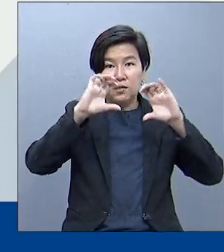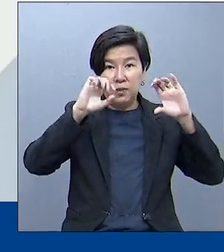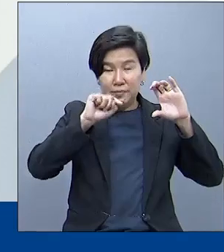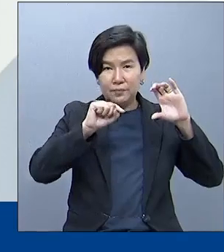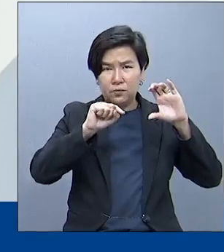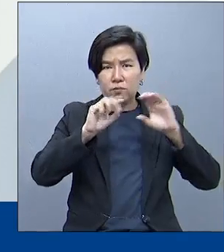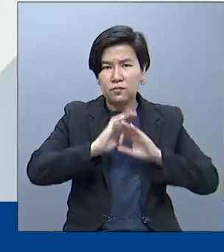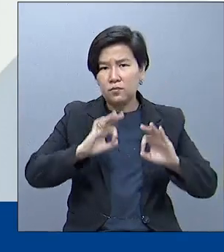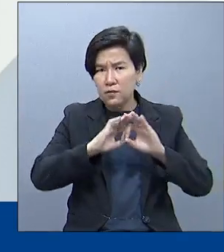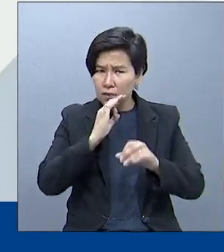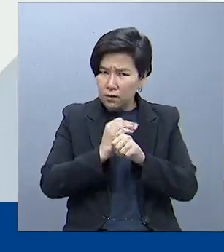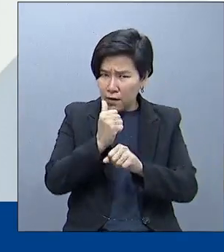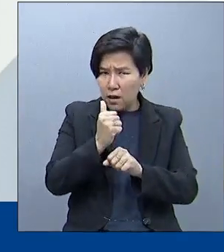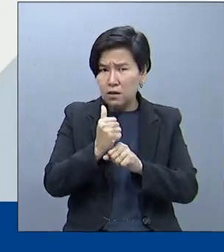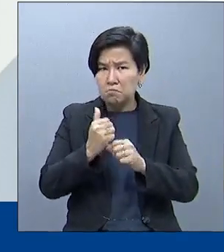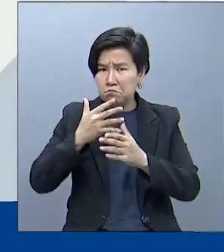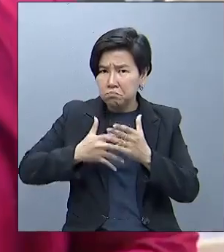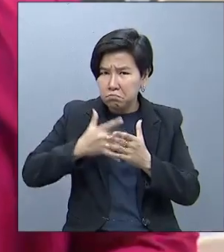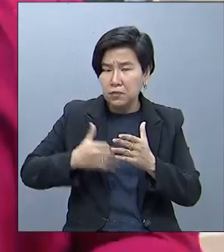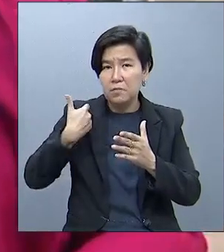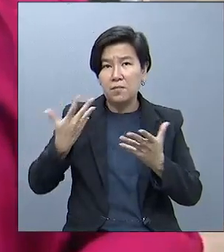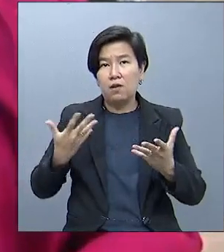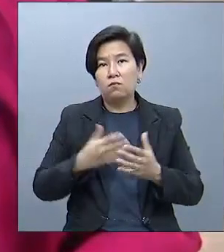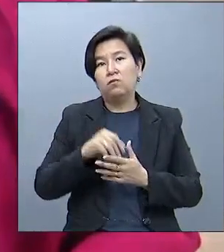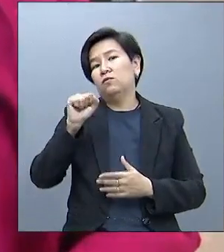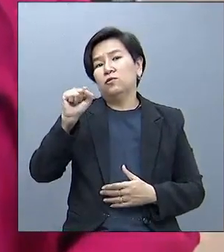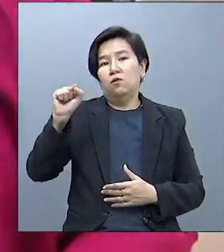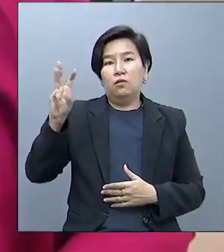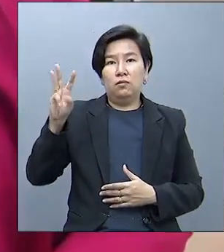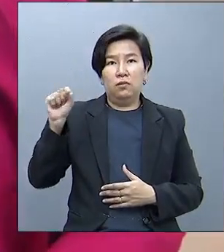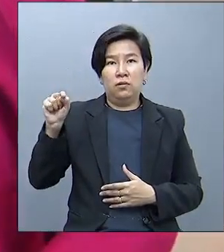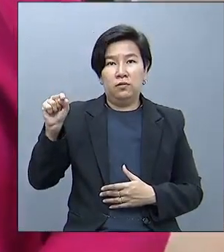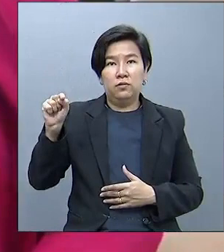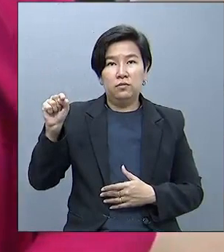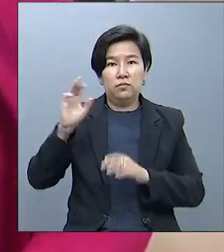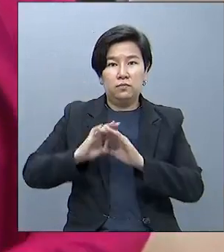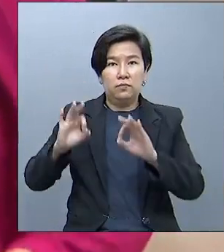วโน้มมีอุปสรรคอย่างไรหรือไม่โดยเฉพาะด่านของสวที่จะต้องมีเสียงสนับส